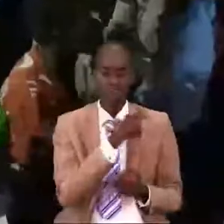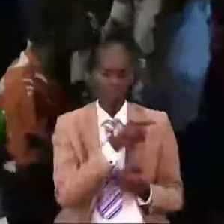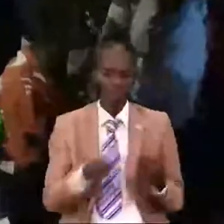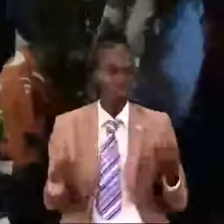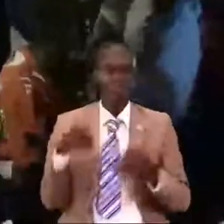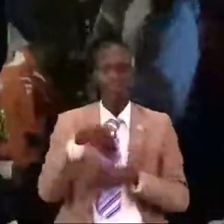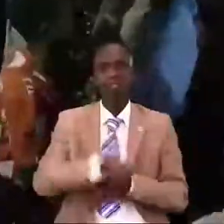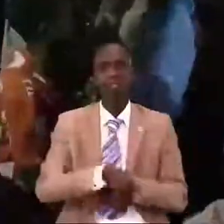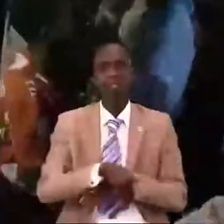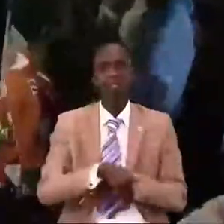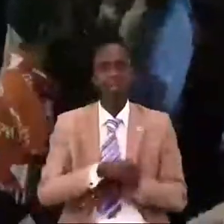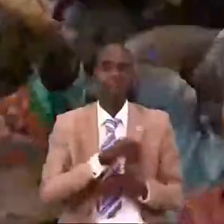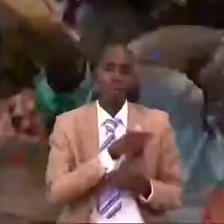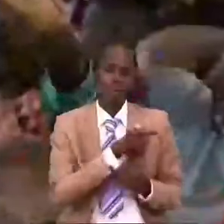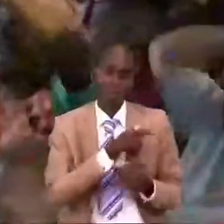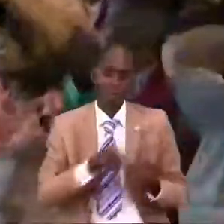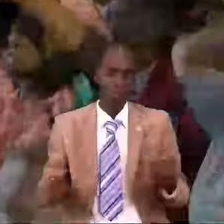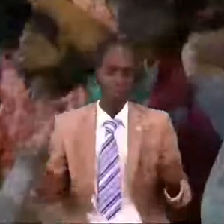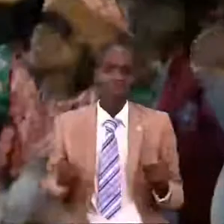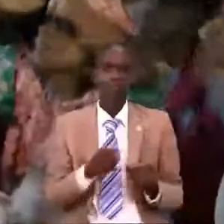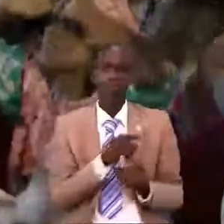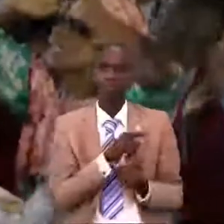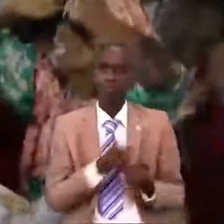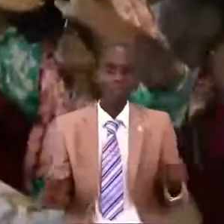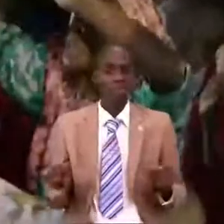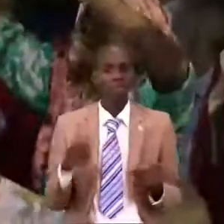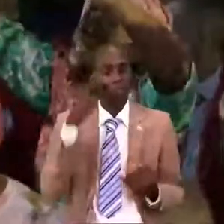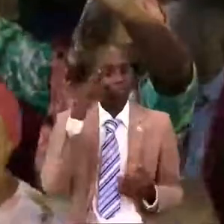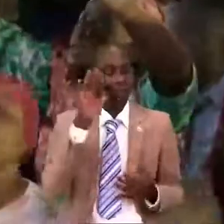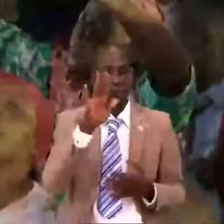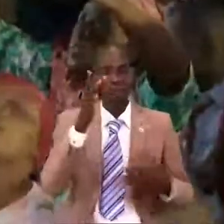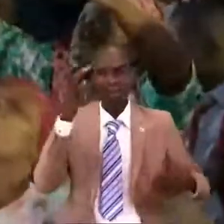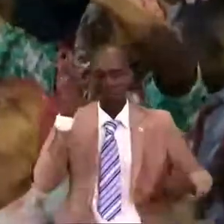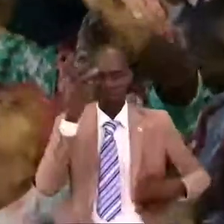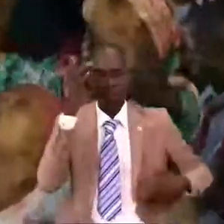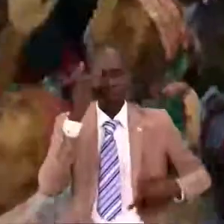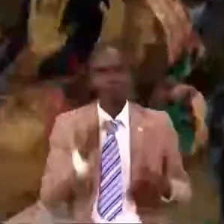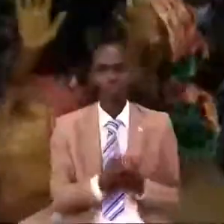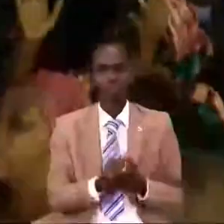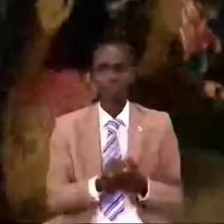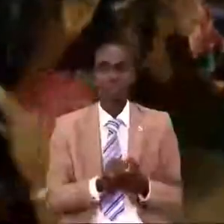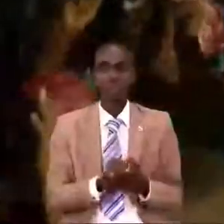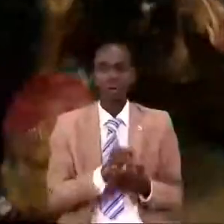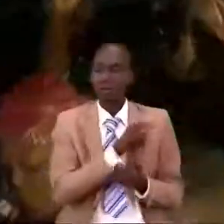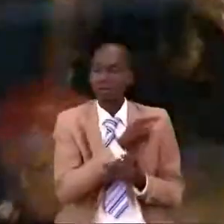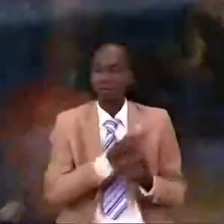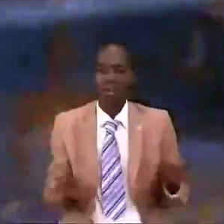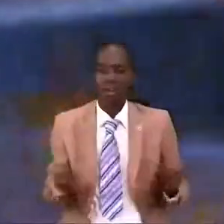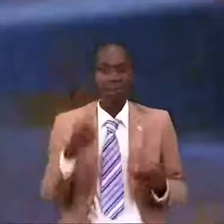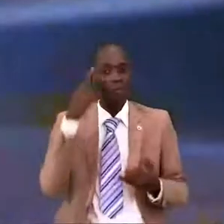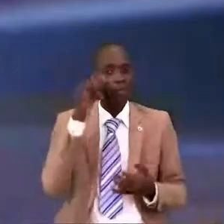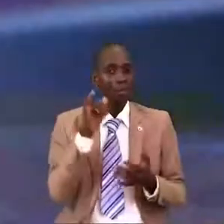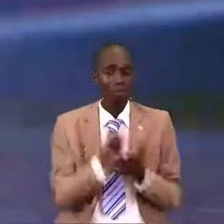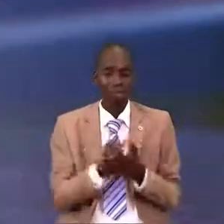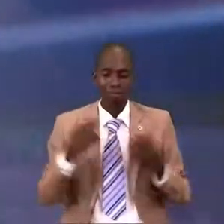Dernier jour pour ta maladie. Dernier jour pour ton infirmité. Dernier jour pour ton joug.